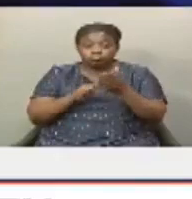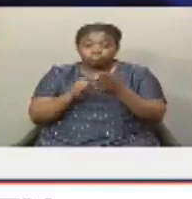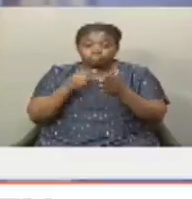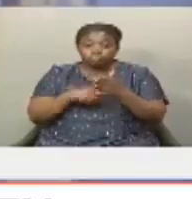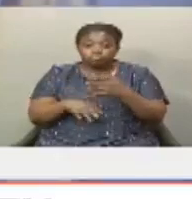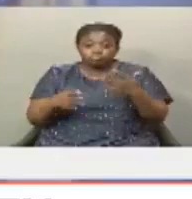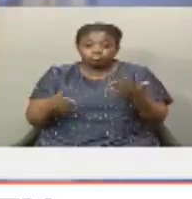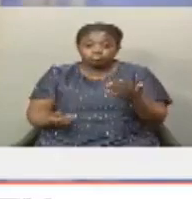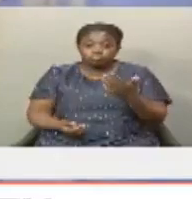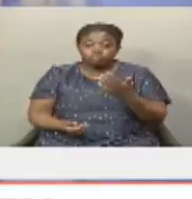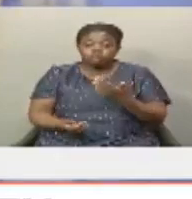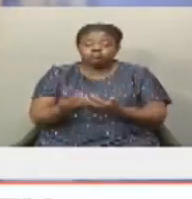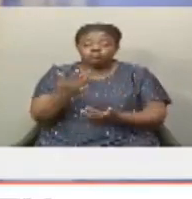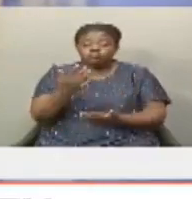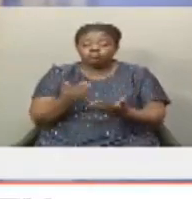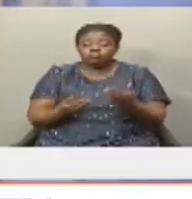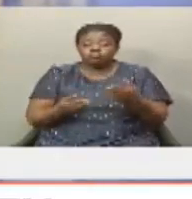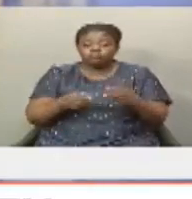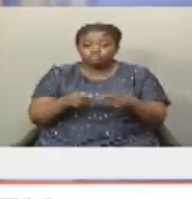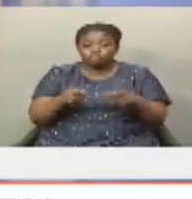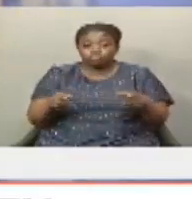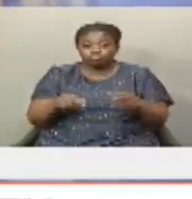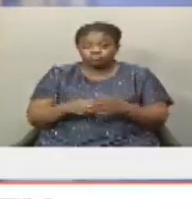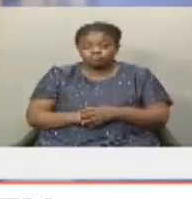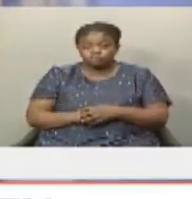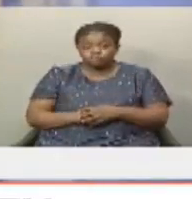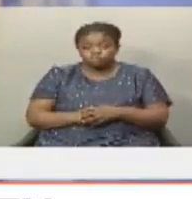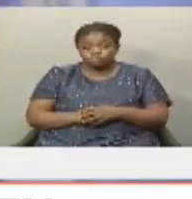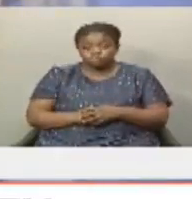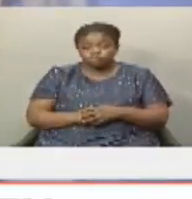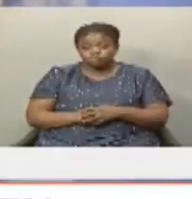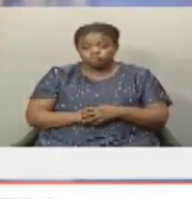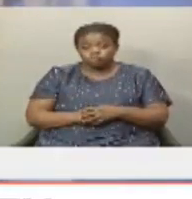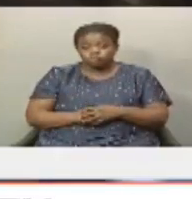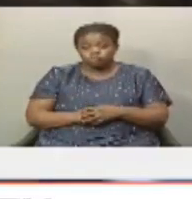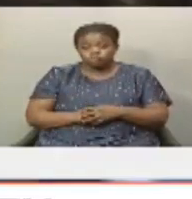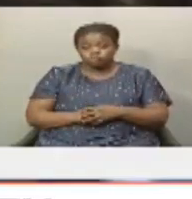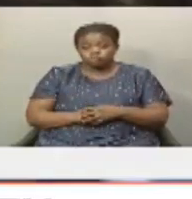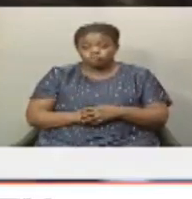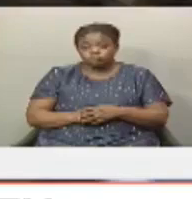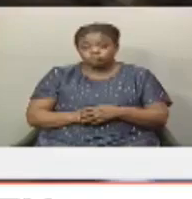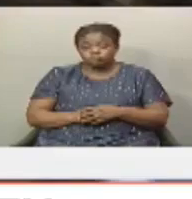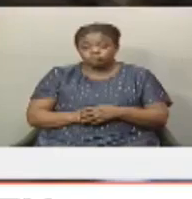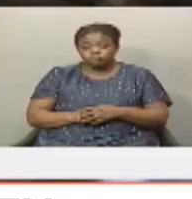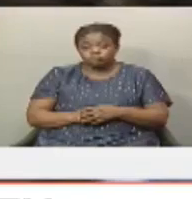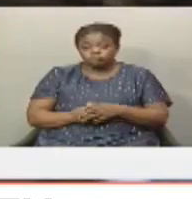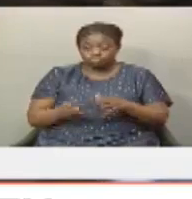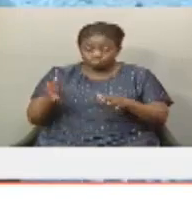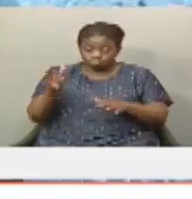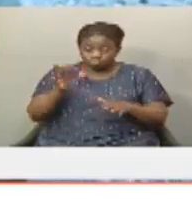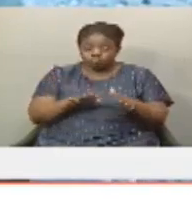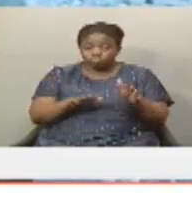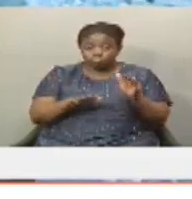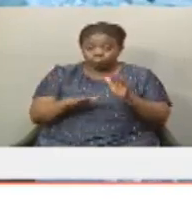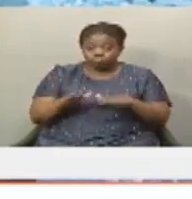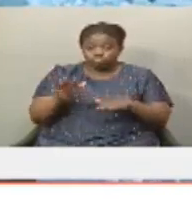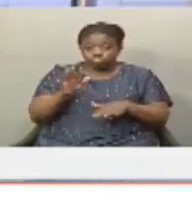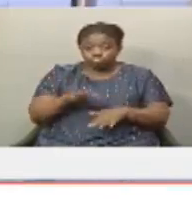nku. Ekiddako tugiteeka mu kyuma, entangawuuzi yaffe nga tugipaakinga.